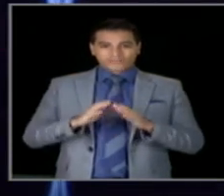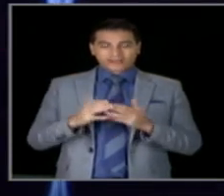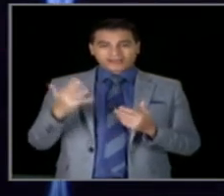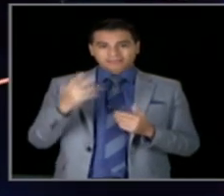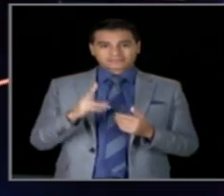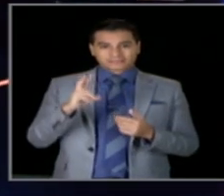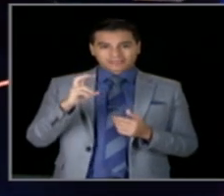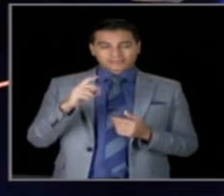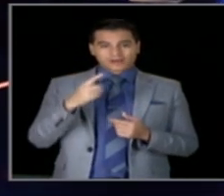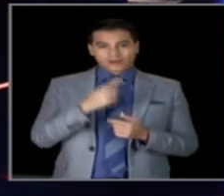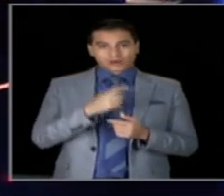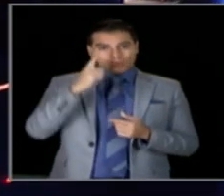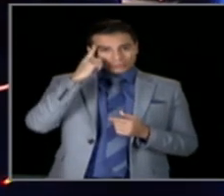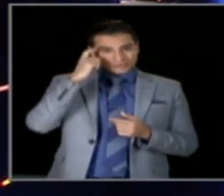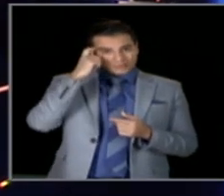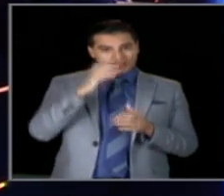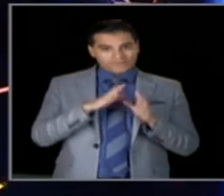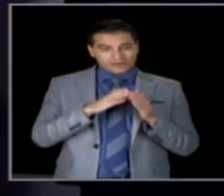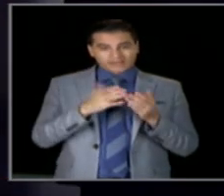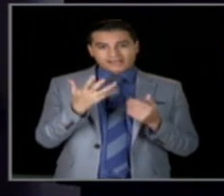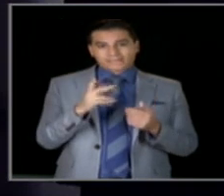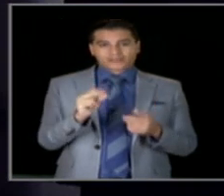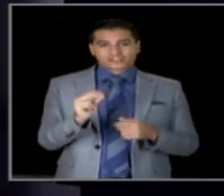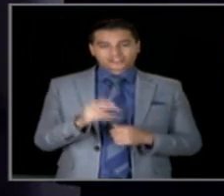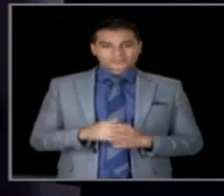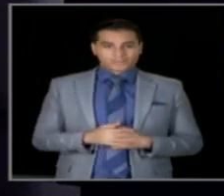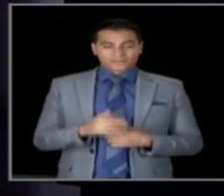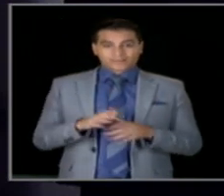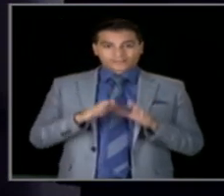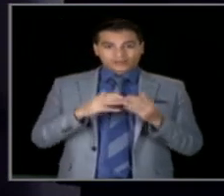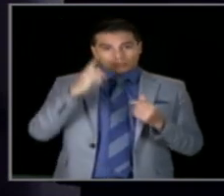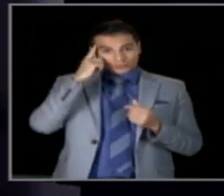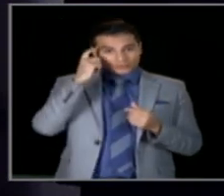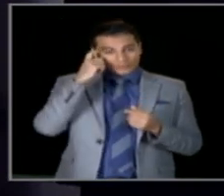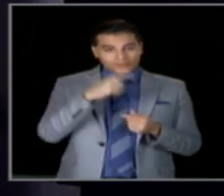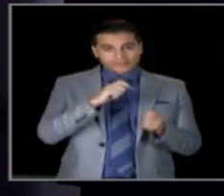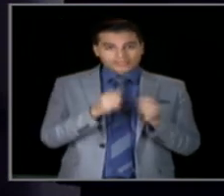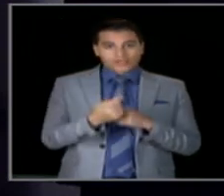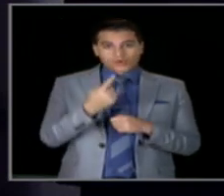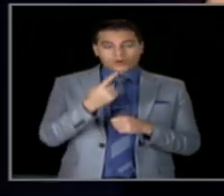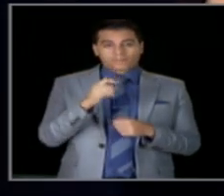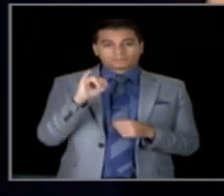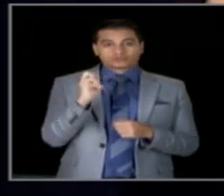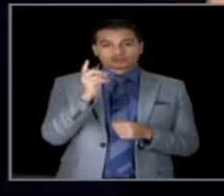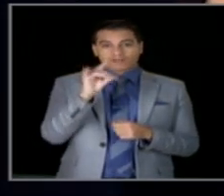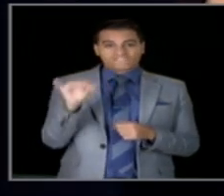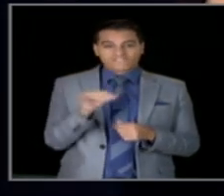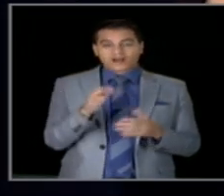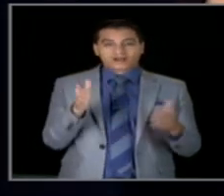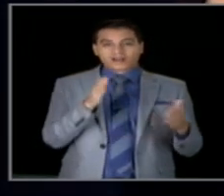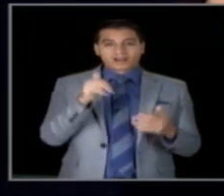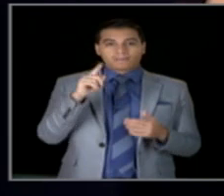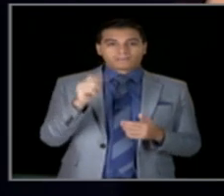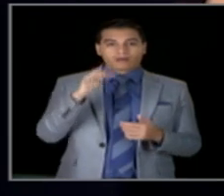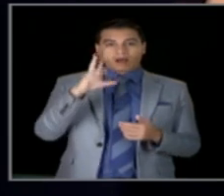نقطه، وسط البلد 20. وسط البلد عندنا تغيير، مصطفى ابراهيم